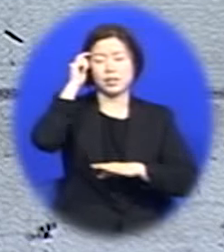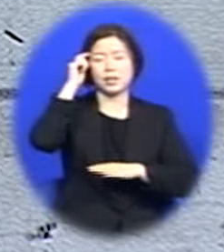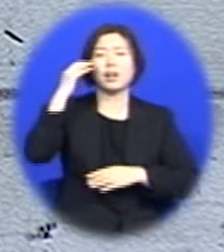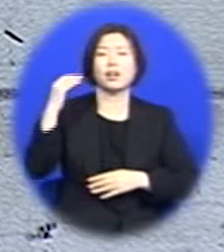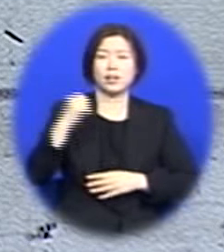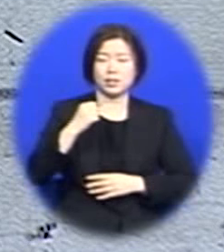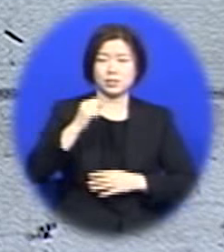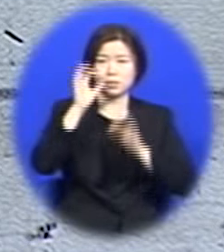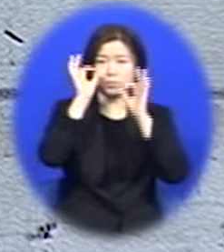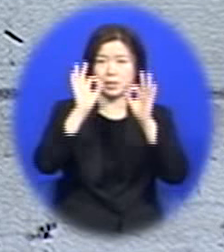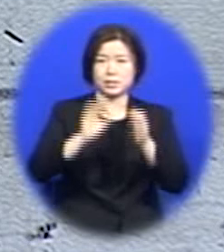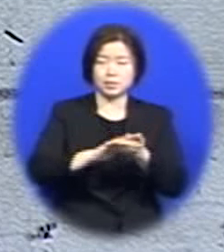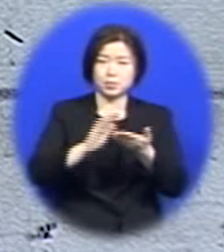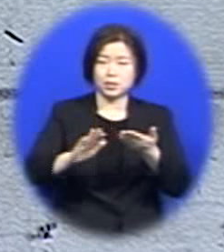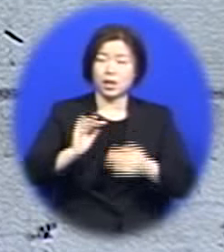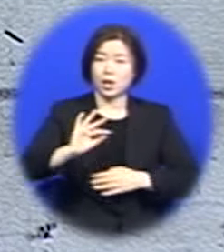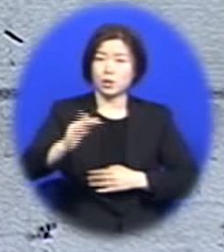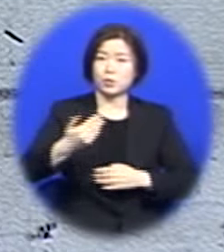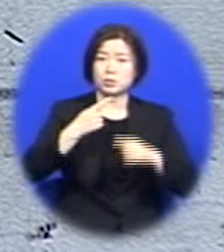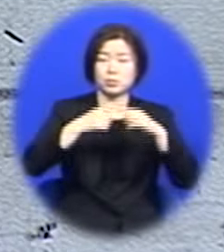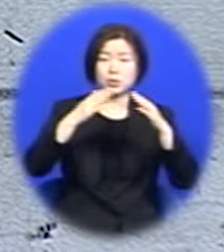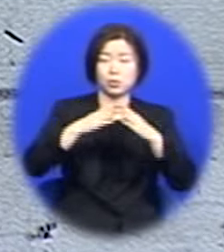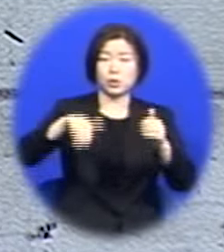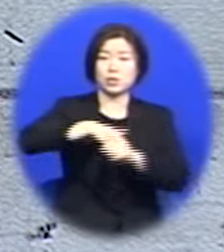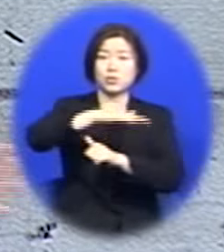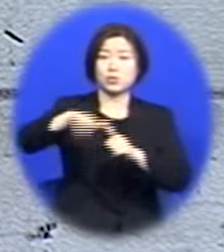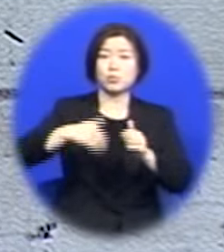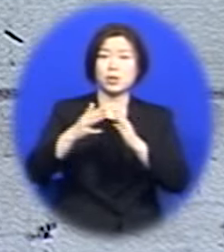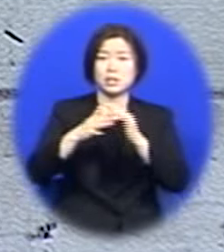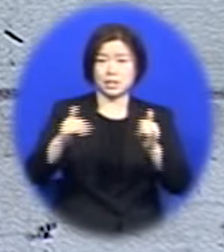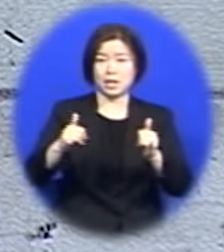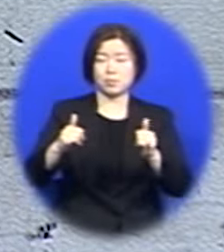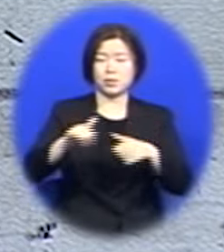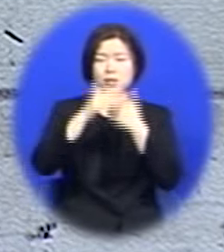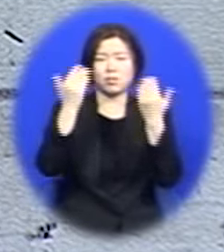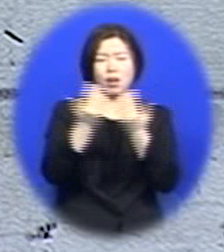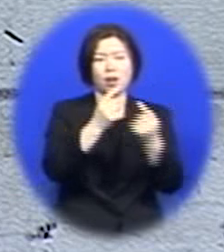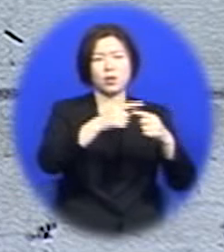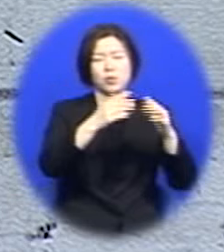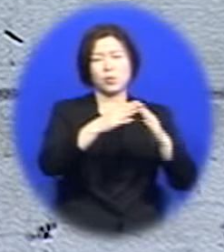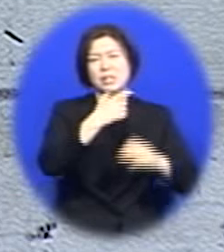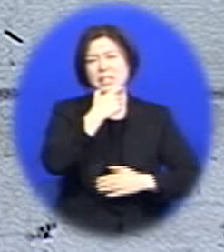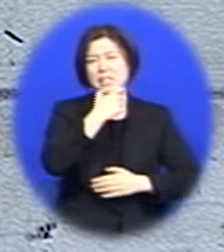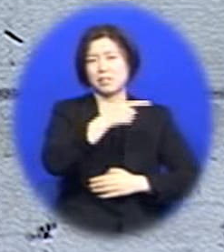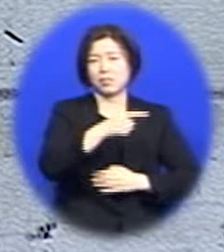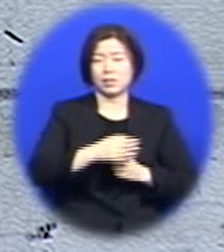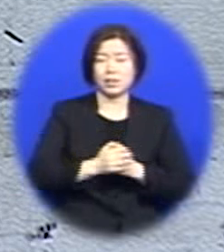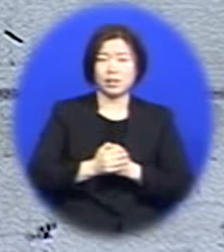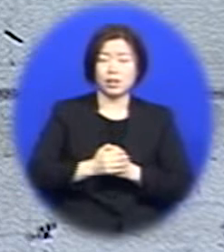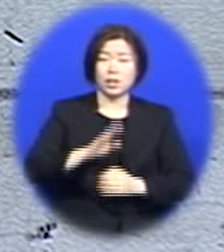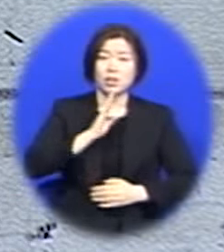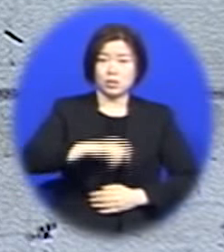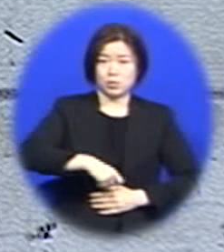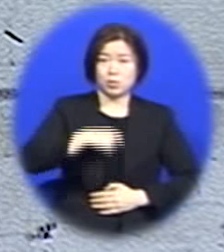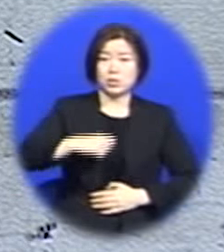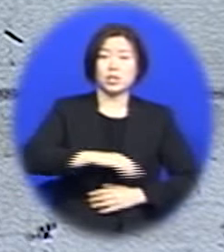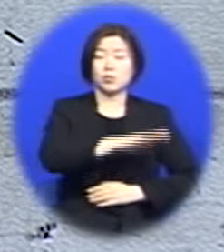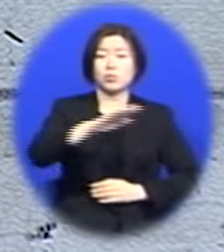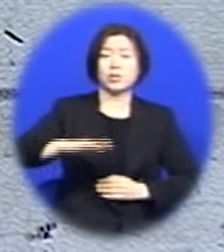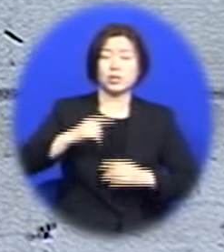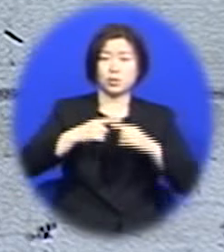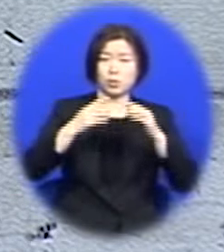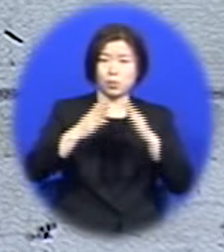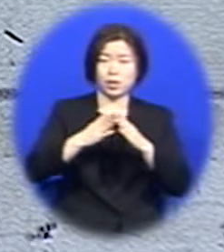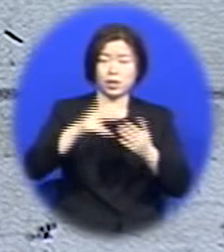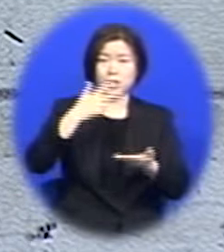해봤습니다. 요즘에는 교회 주변 사람들이 교회를 다 싫어합니다. 솔직히 우리 교회도